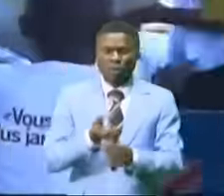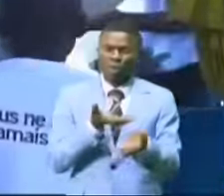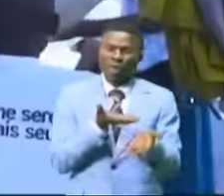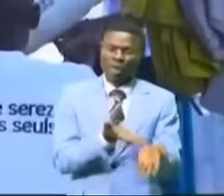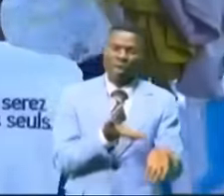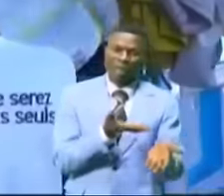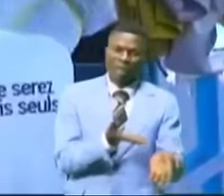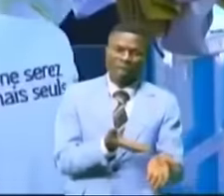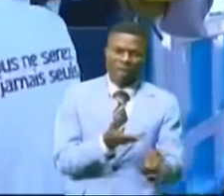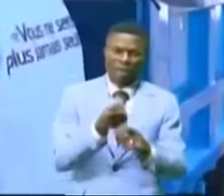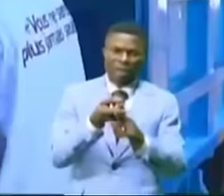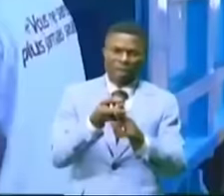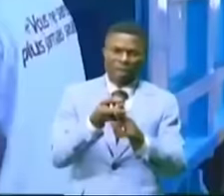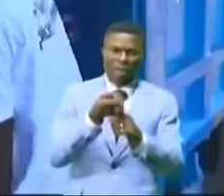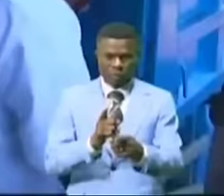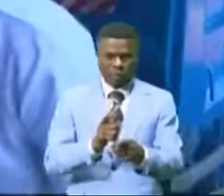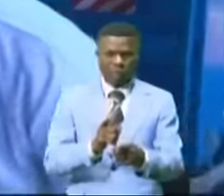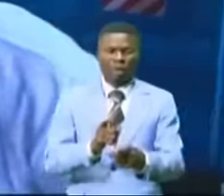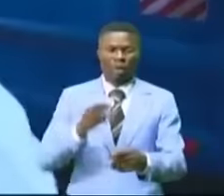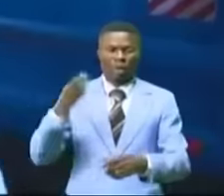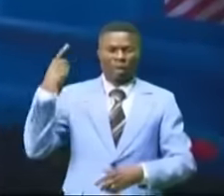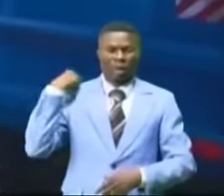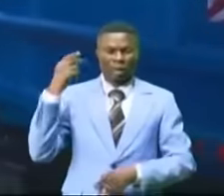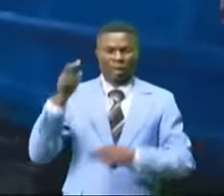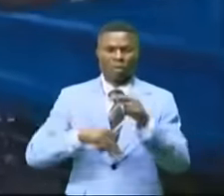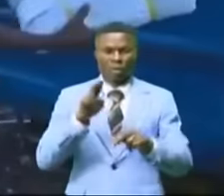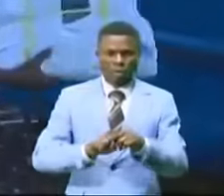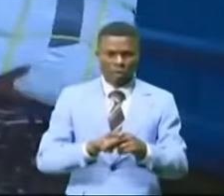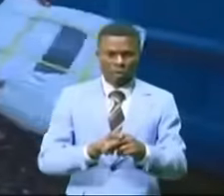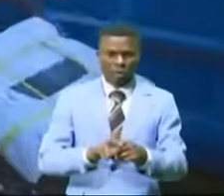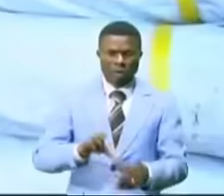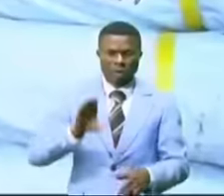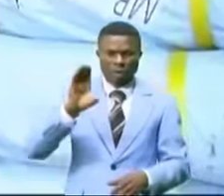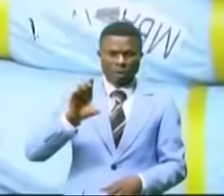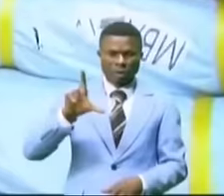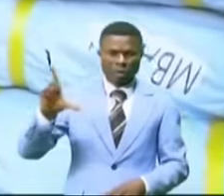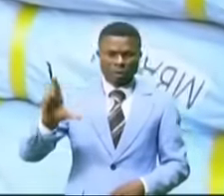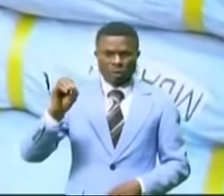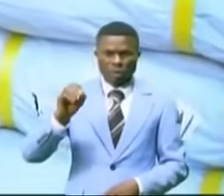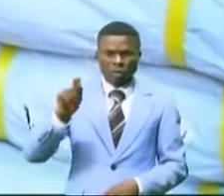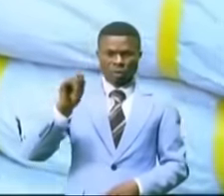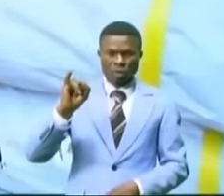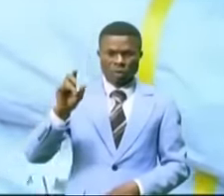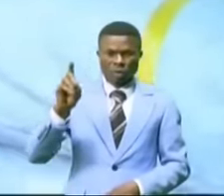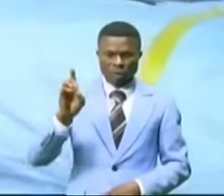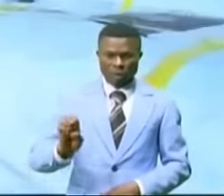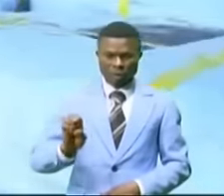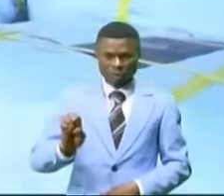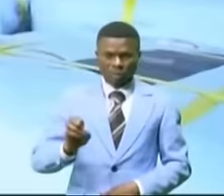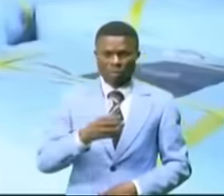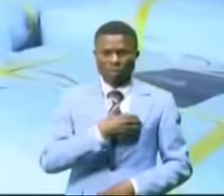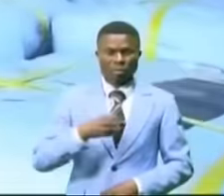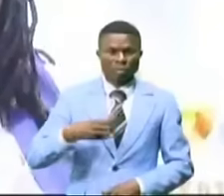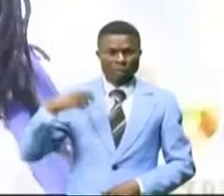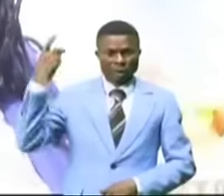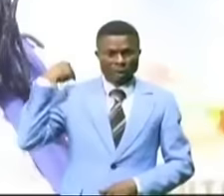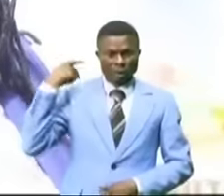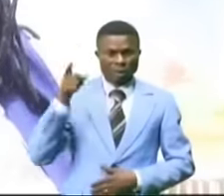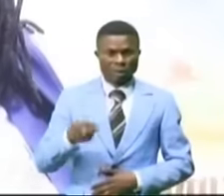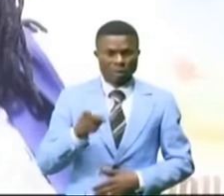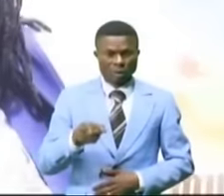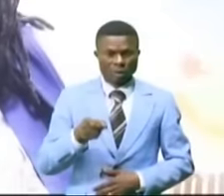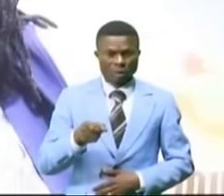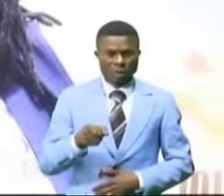assistance de la part de la députée nationale Clotilde Kapinga Amulumba. L'honorable Clotilde Kapinga, qui a